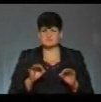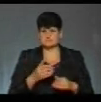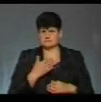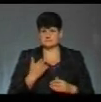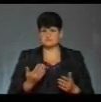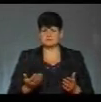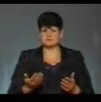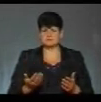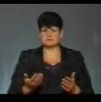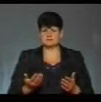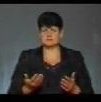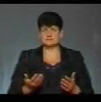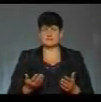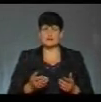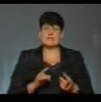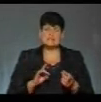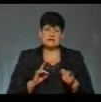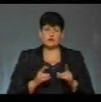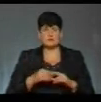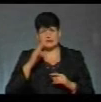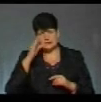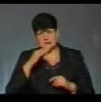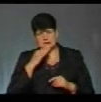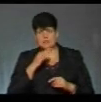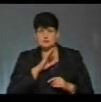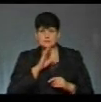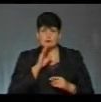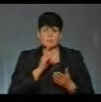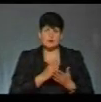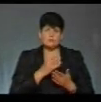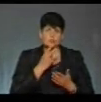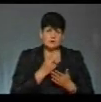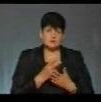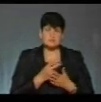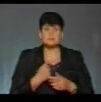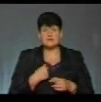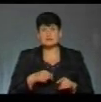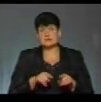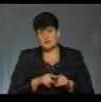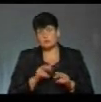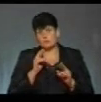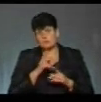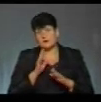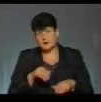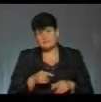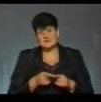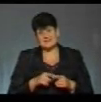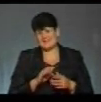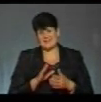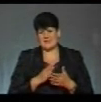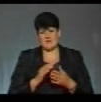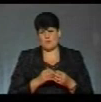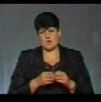І навпаки, тато з мамою мають показати дитині, що ми також помиляємося, що це не є проблема,